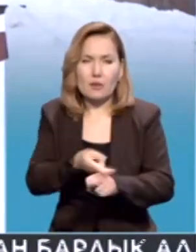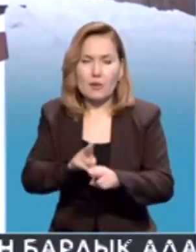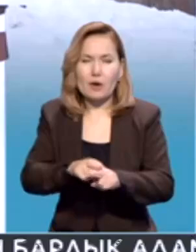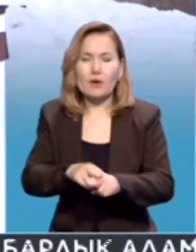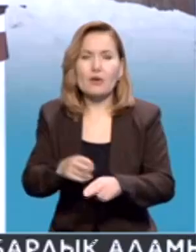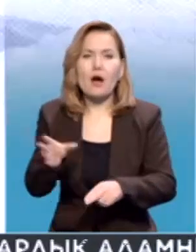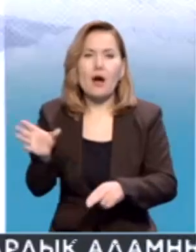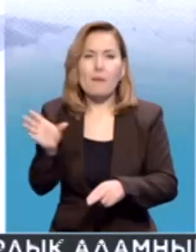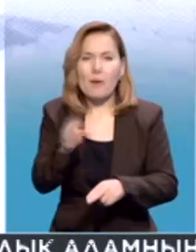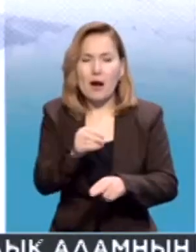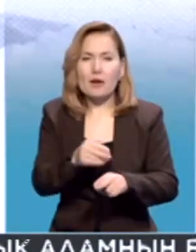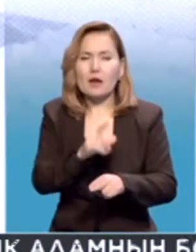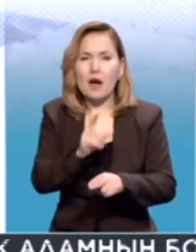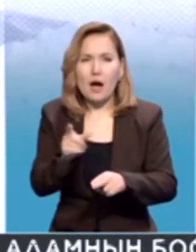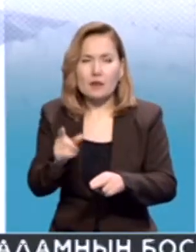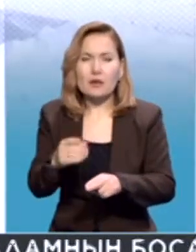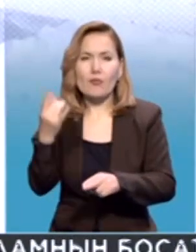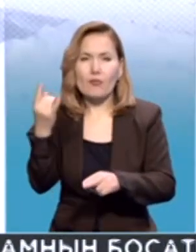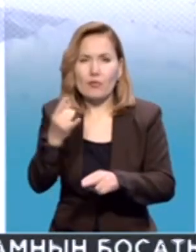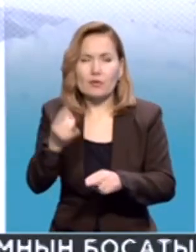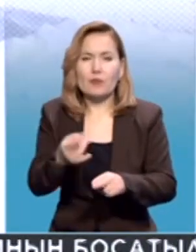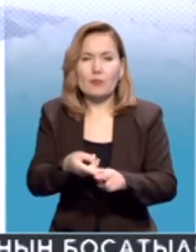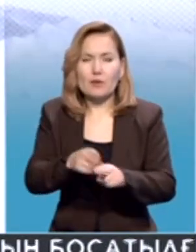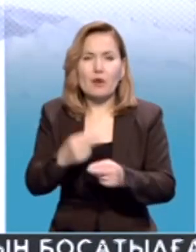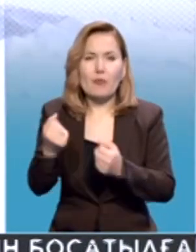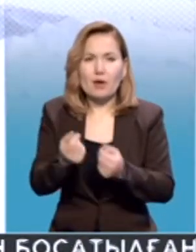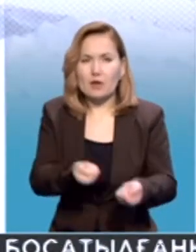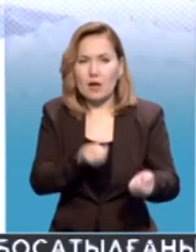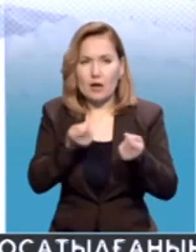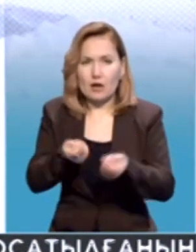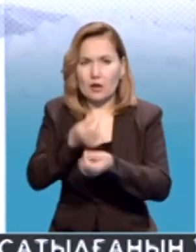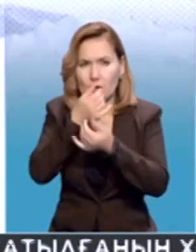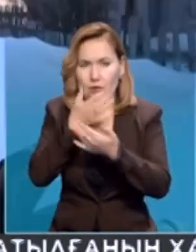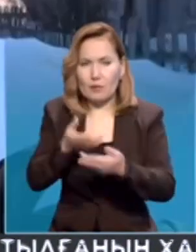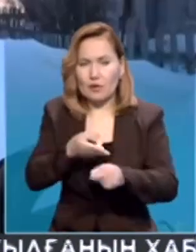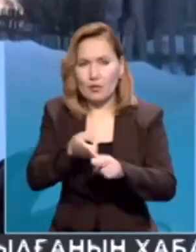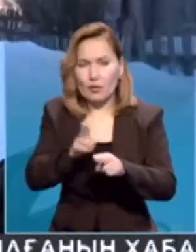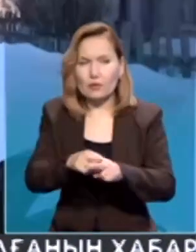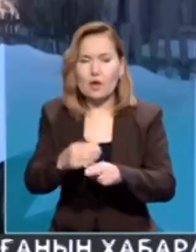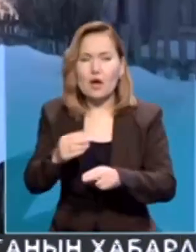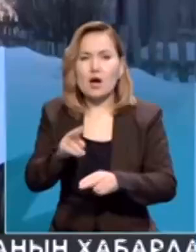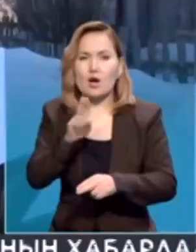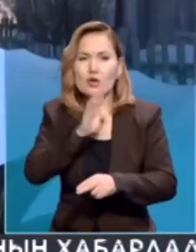келе бермейді. Ауылда су тора бар, нысанның жұмыс істегенінен жабық тұрғаны көп.